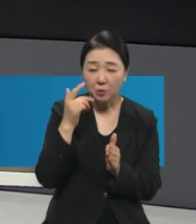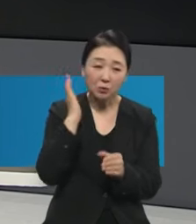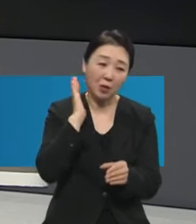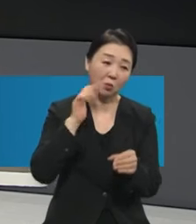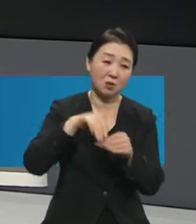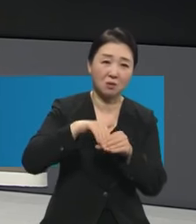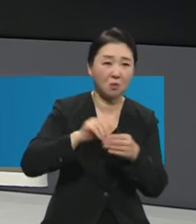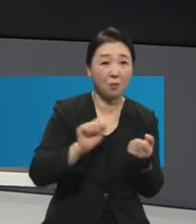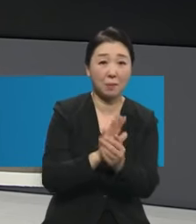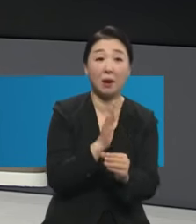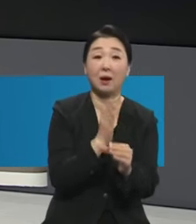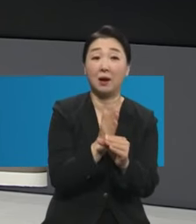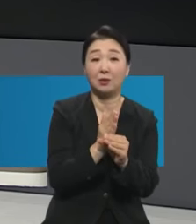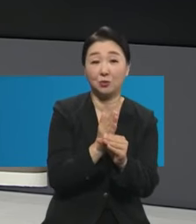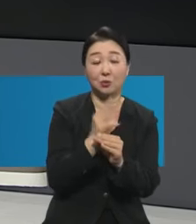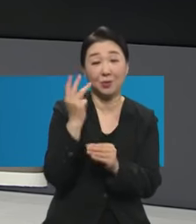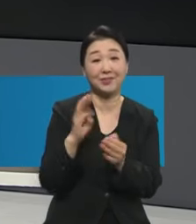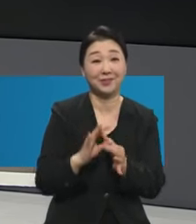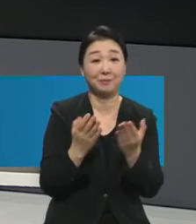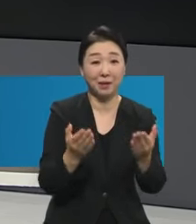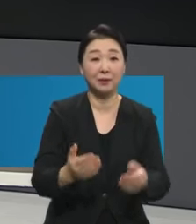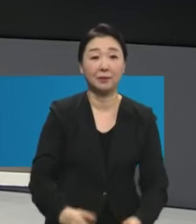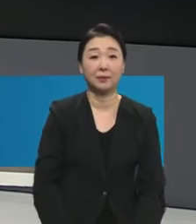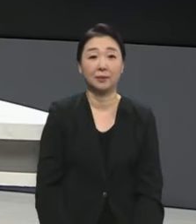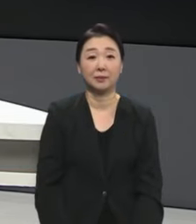됐습니다. 워싱턴을 연결해보겠습니다.